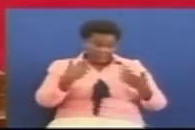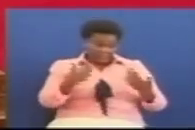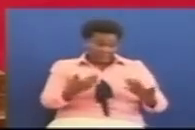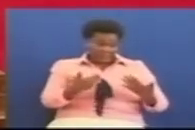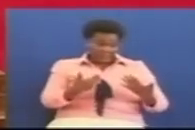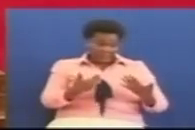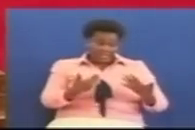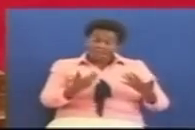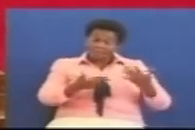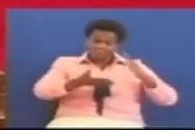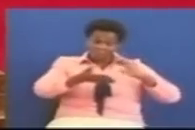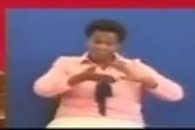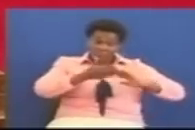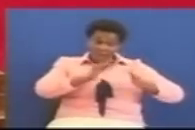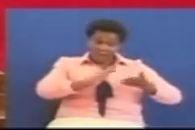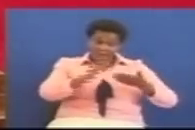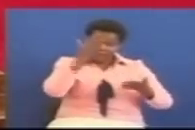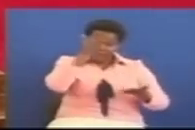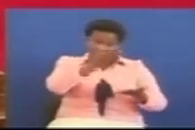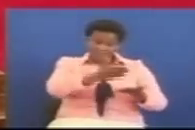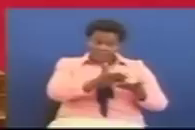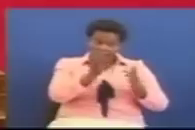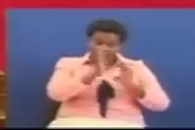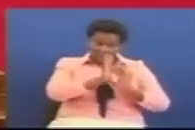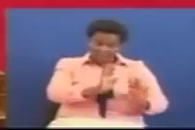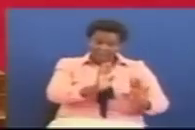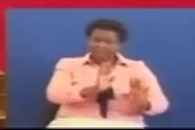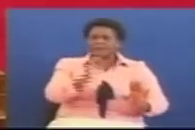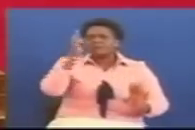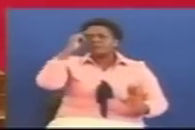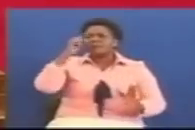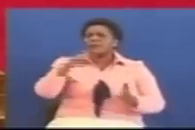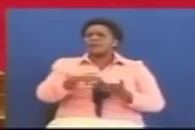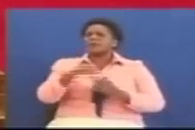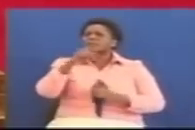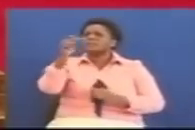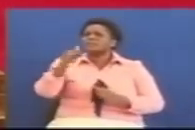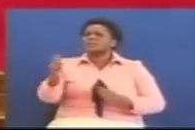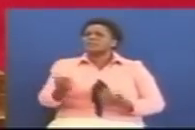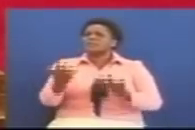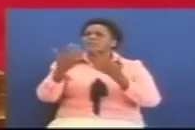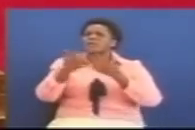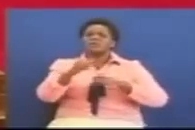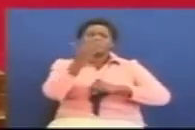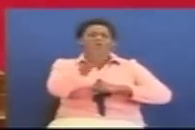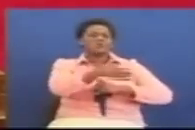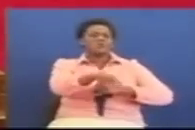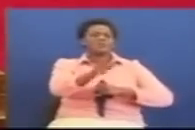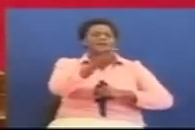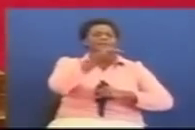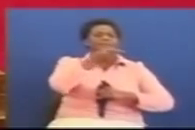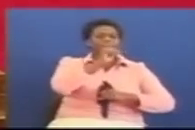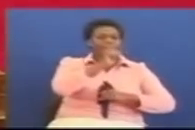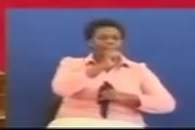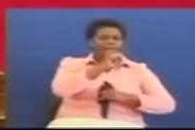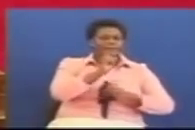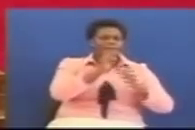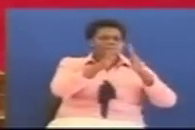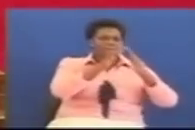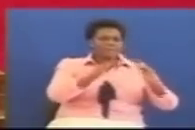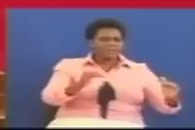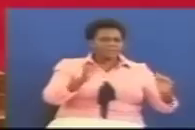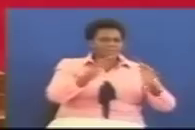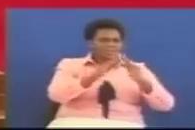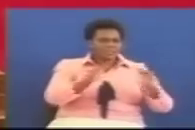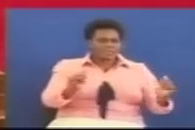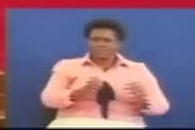chai nchini Misri na Algeria kwa faida kuliko ilivyo hivi sasa, au badala ya kuuza chai kupitia mnada wa